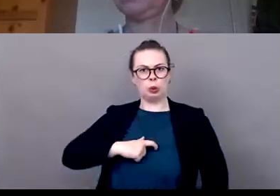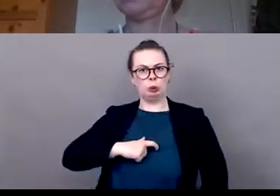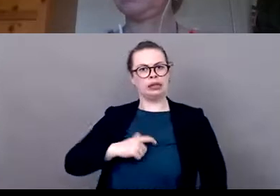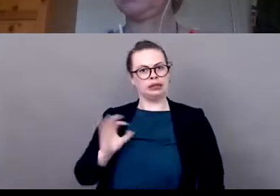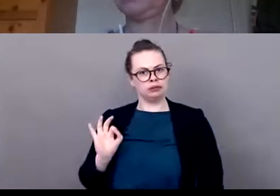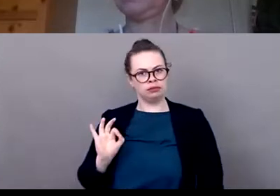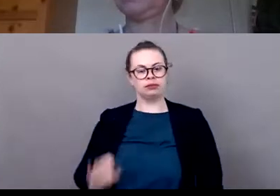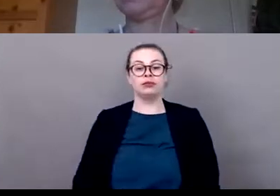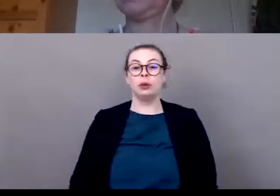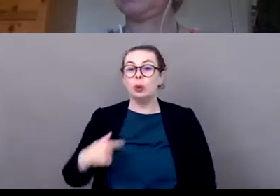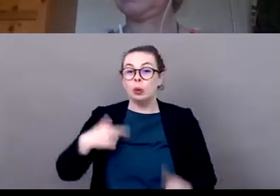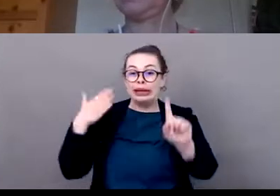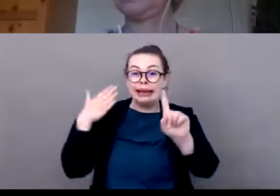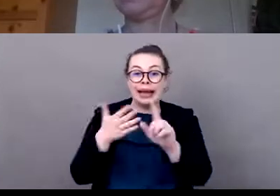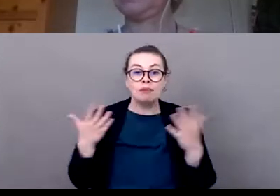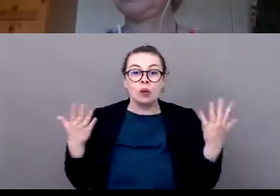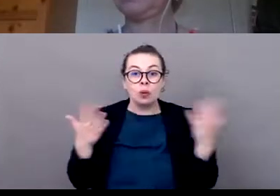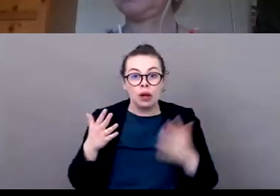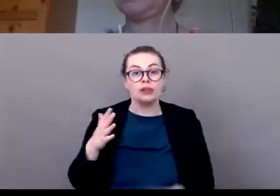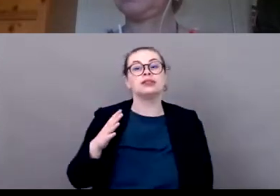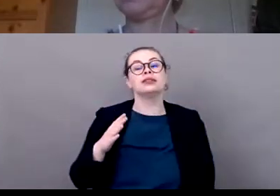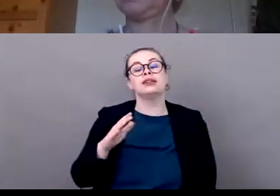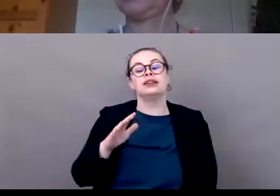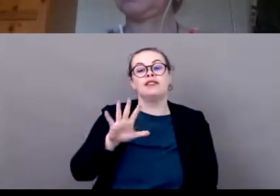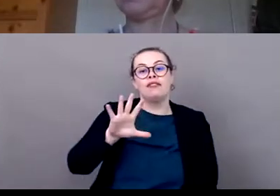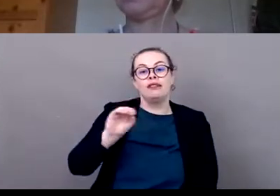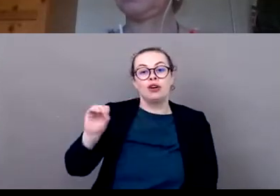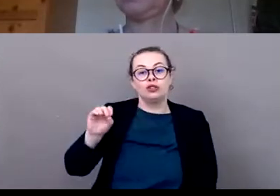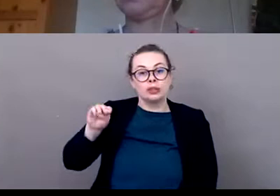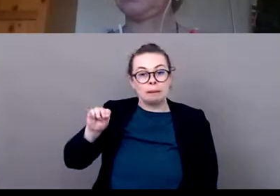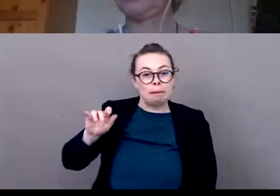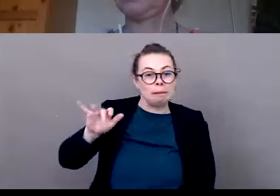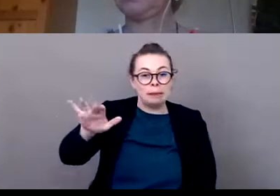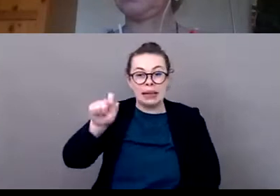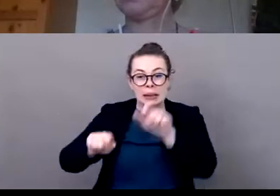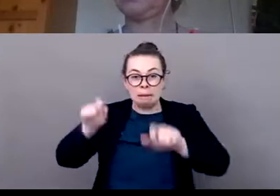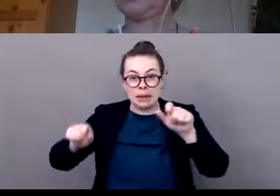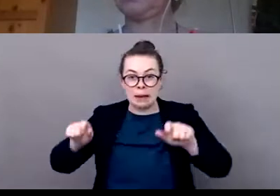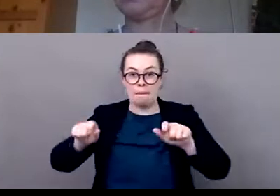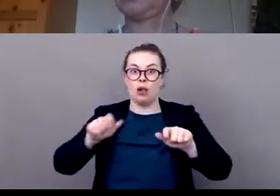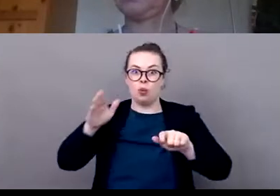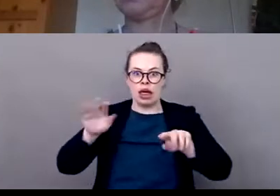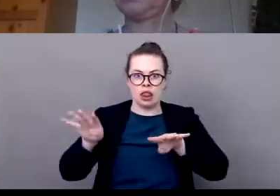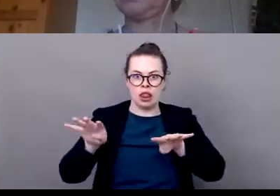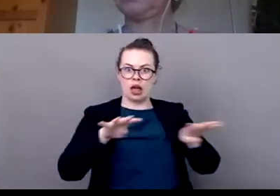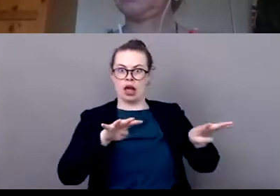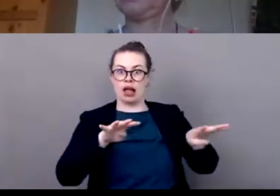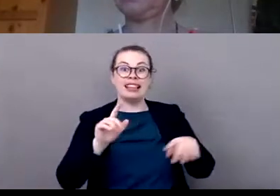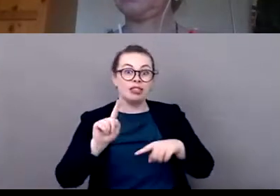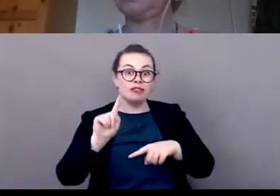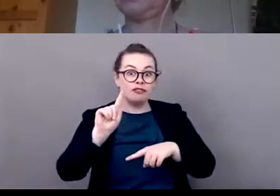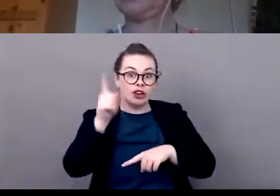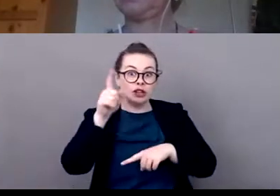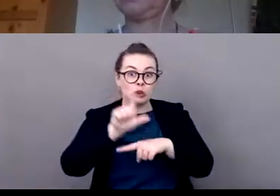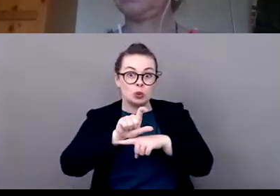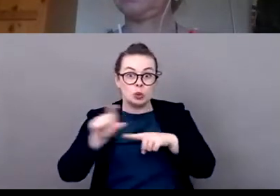organisations partenaires et autres, notre objectif est de sensibiliser un demi-milliard de personnes